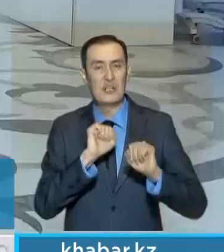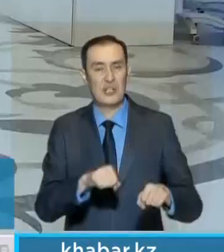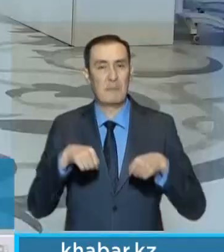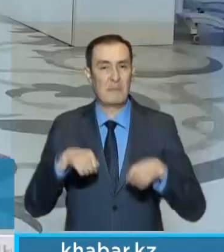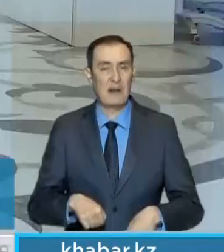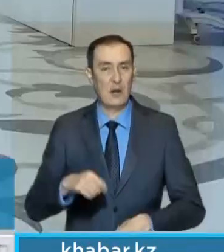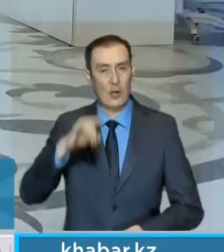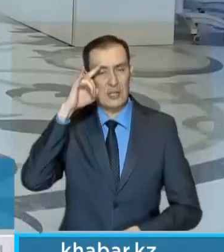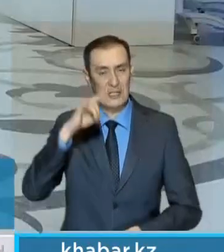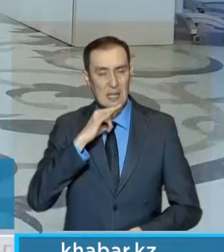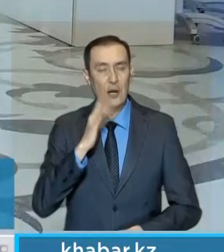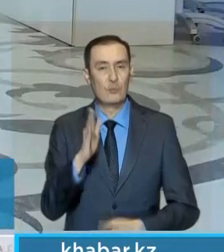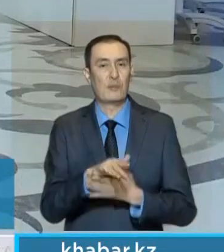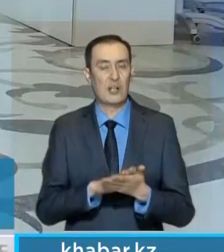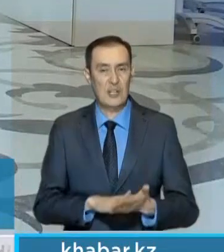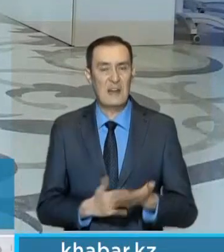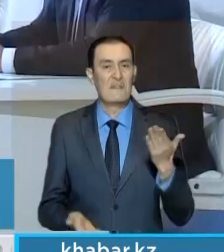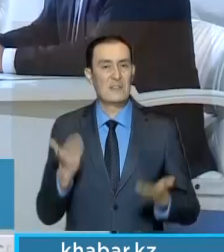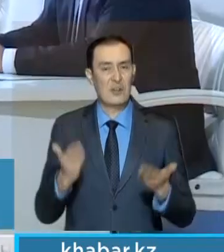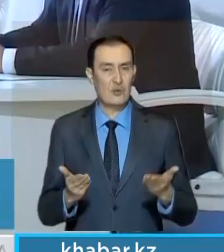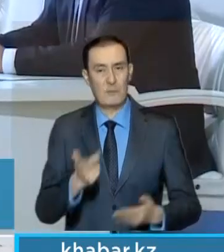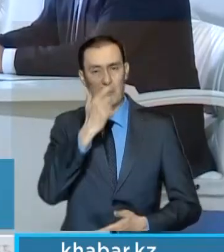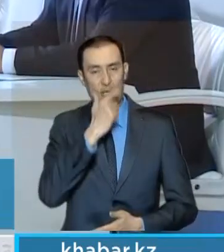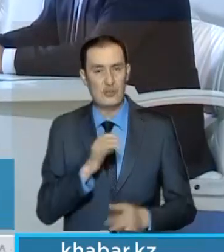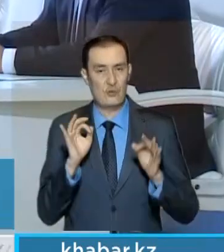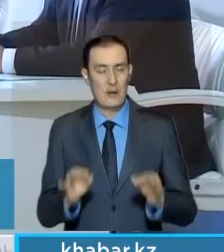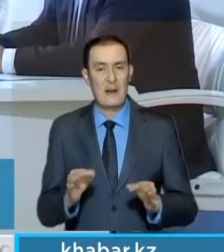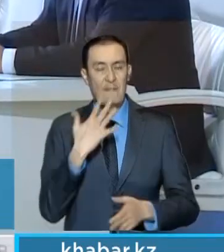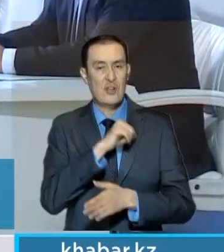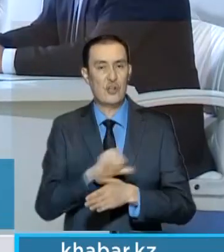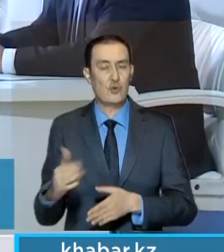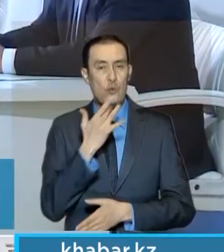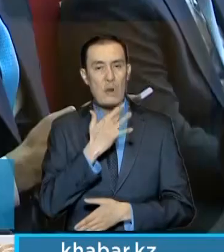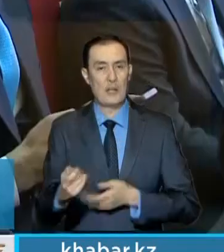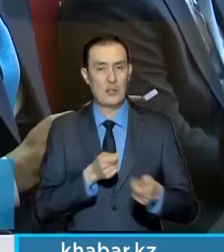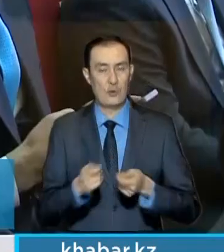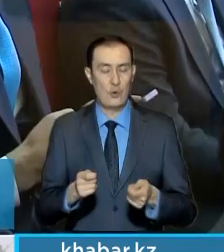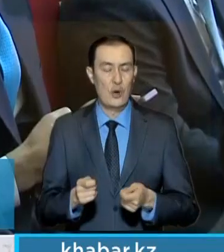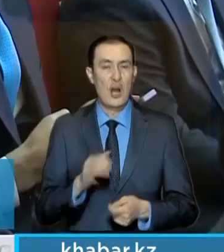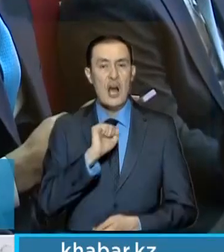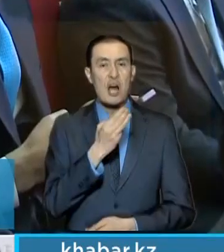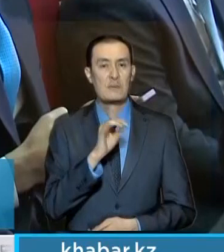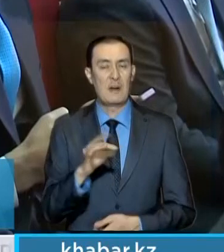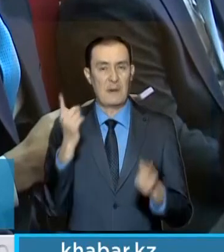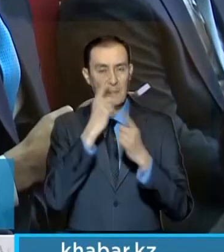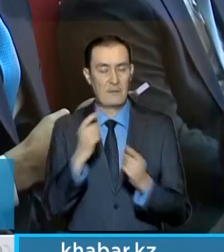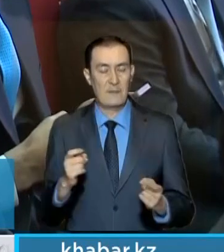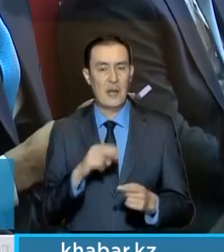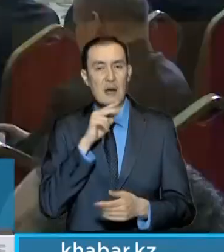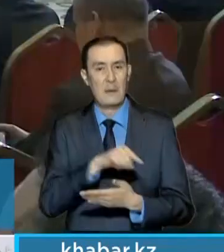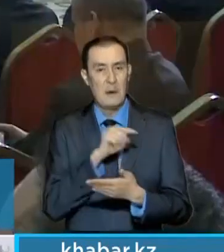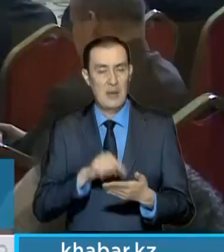нации Казахстан продолжит взвешенную прагматична ашимбаев обратил внимание на политические